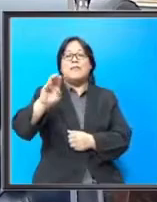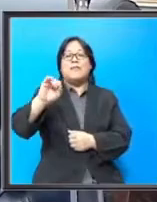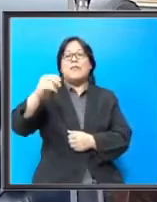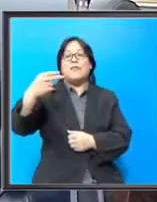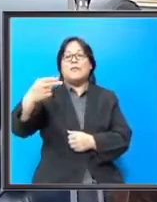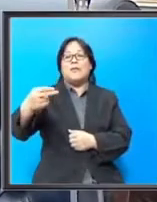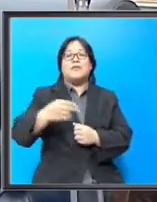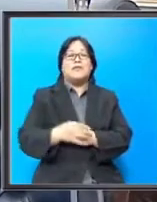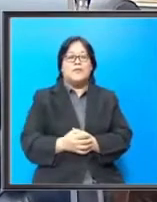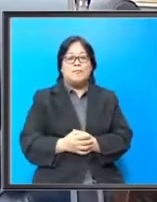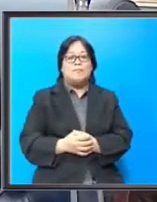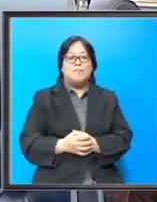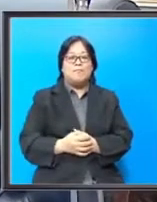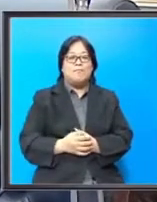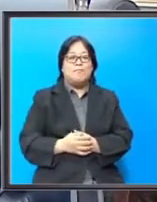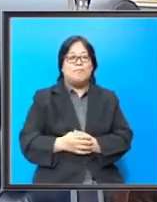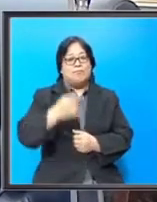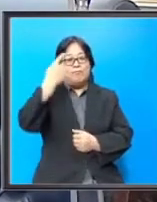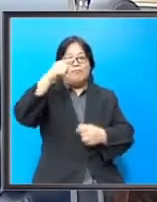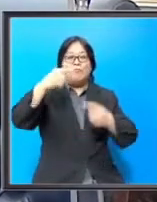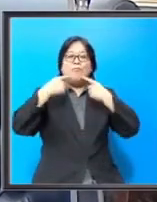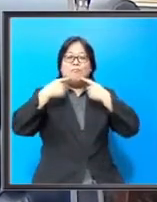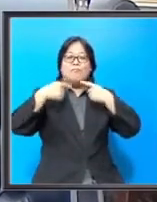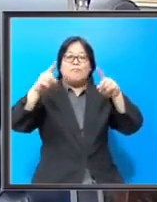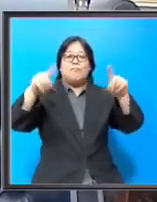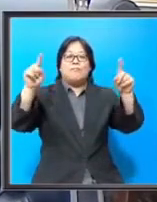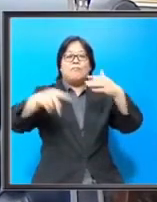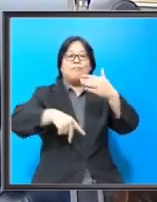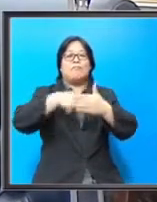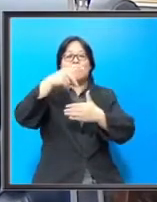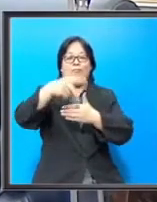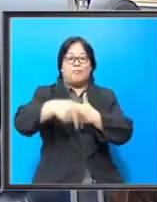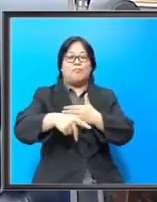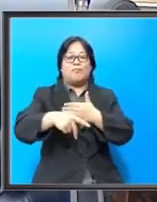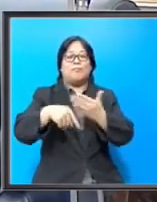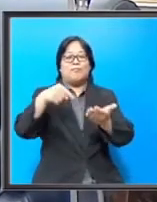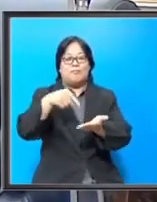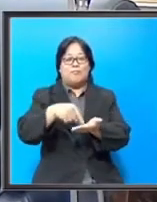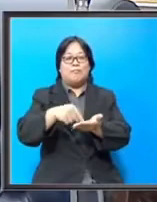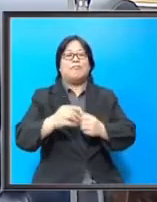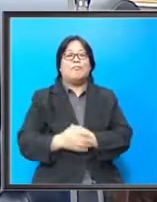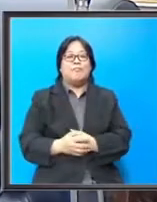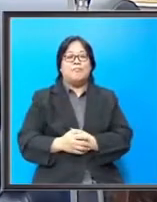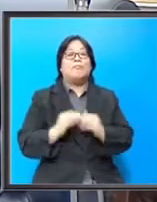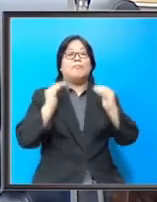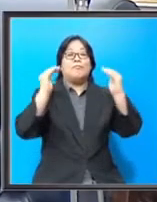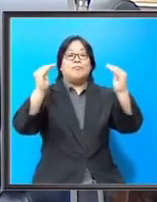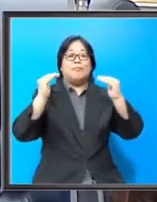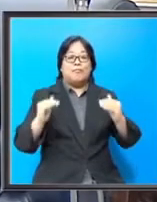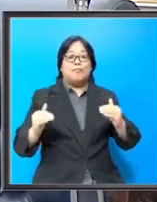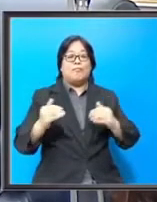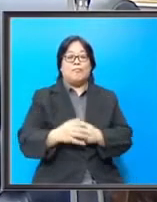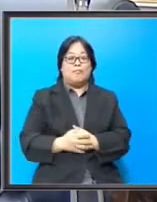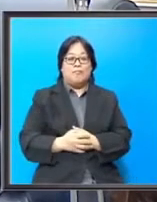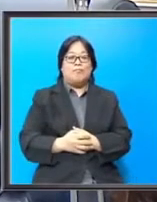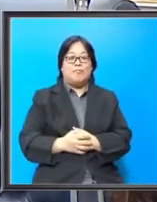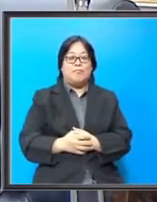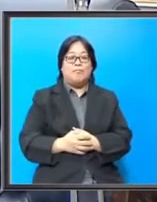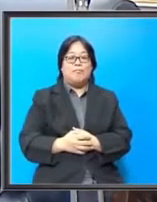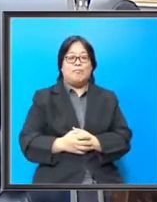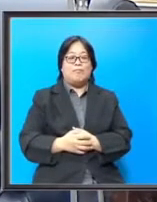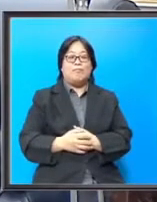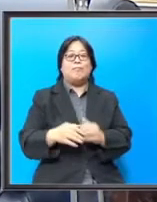Kesehatan untuk menjajakan Ha program-program ini Seterusnya saya ingin